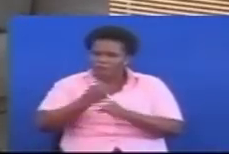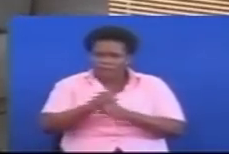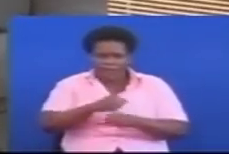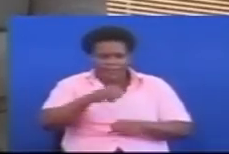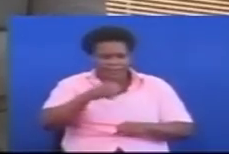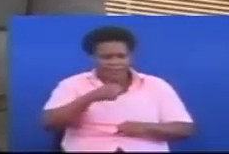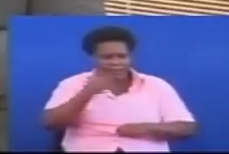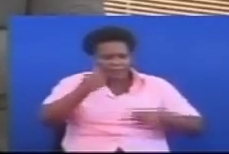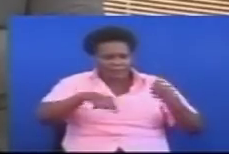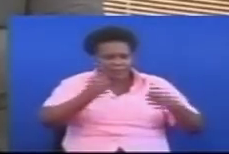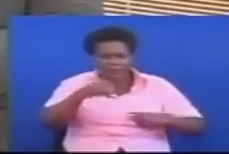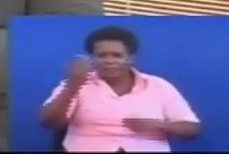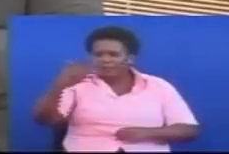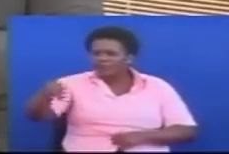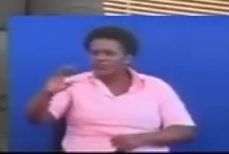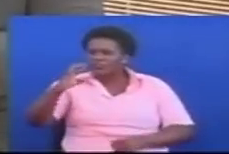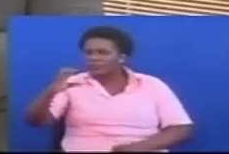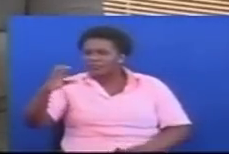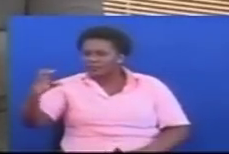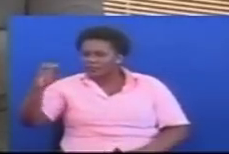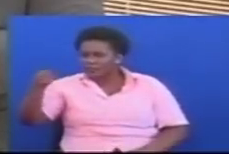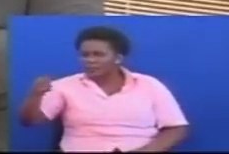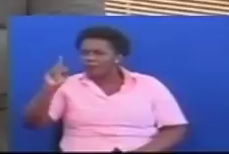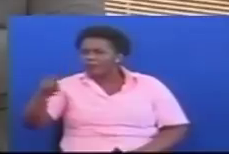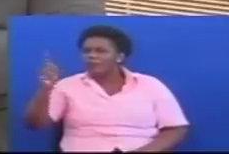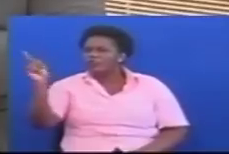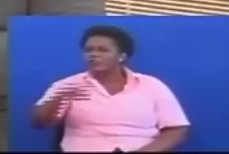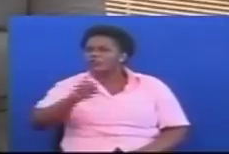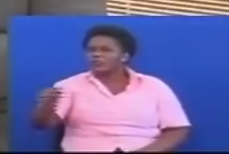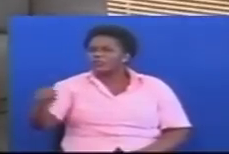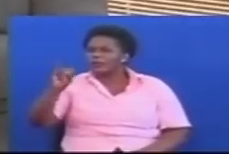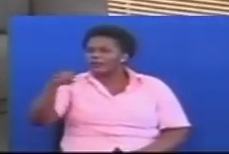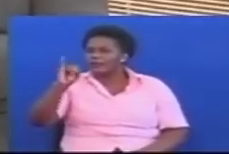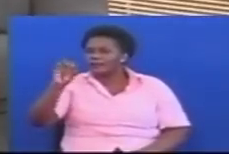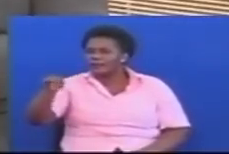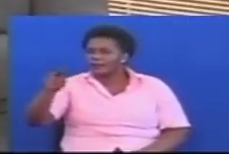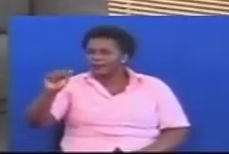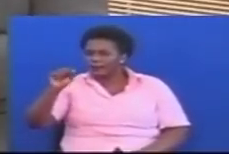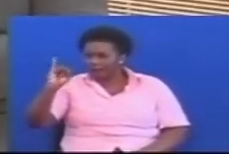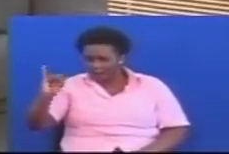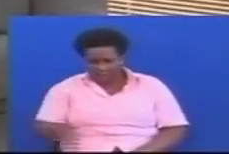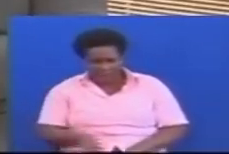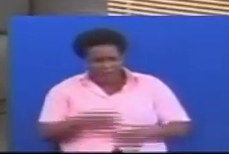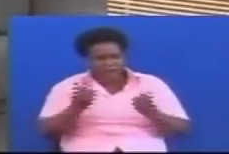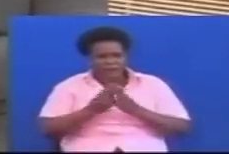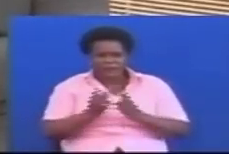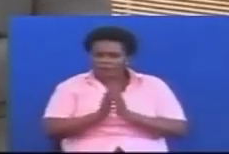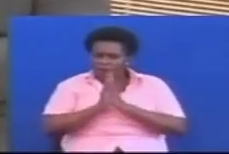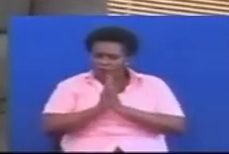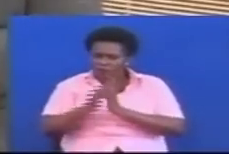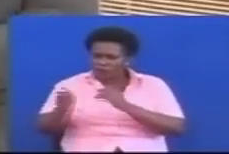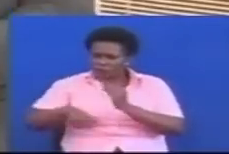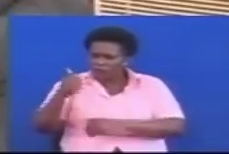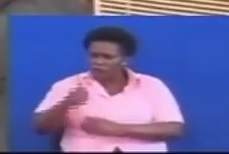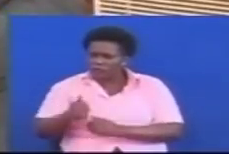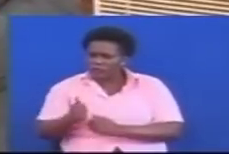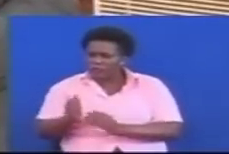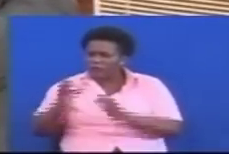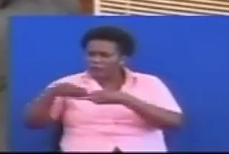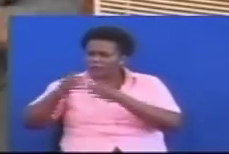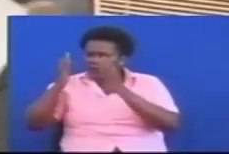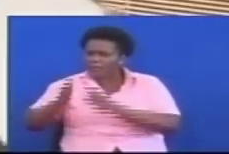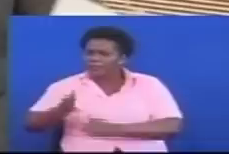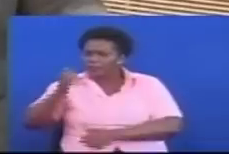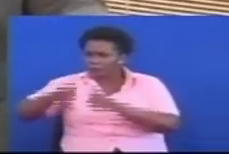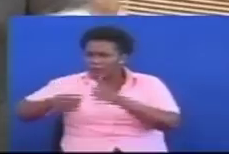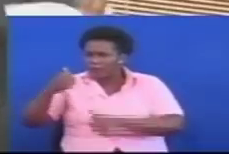CCM ambayo imekuwa ni kosa la jinai. Aidha, nimshukuru kiongozi wa kambi rasmi ya upinzani kwa kuendelea kuwa na imani